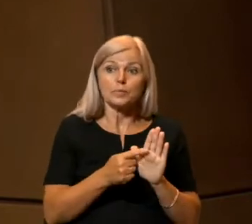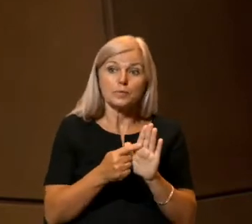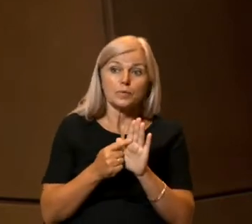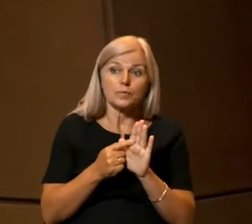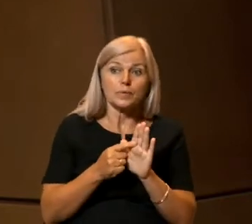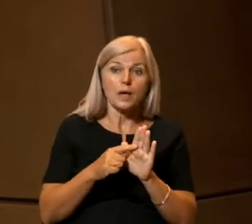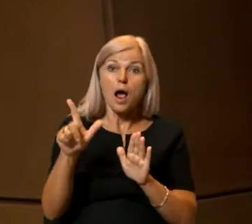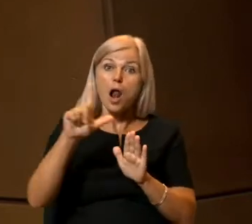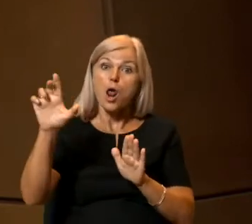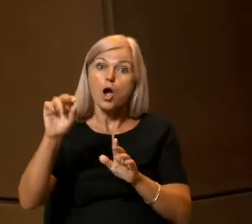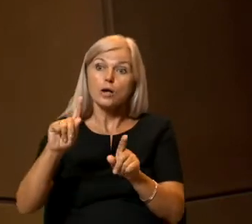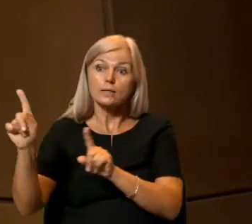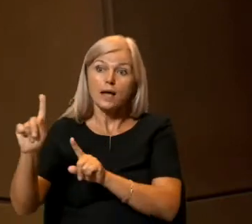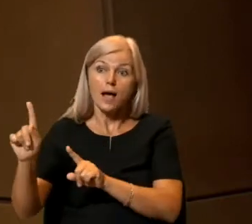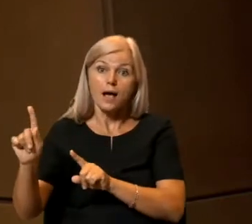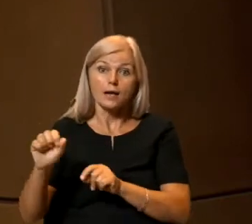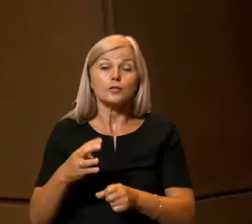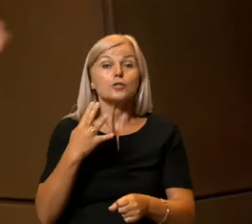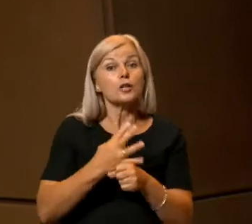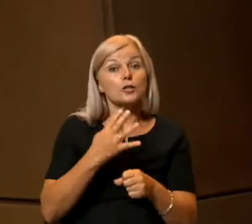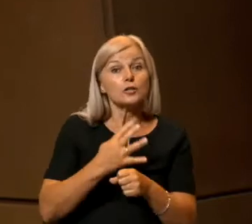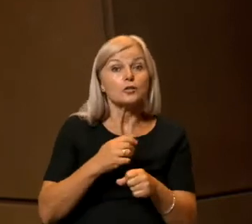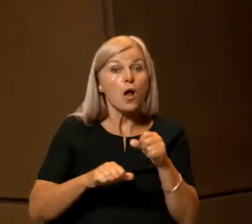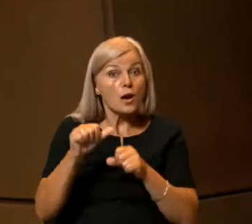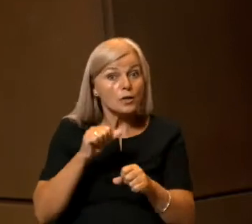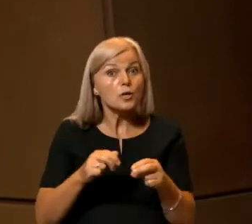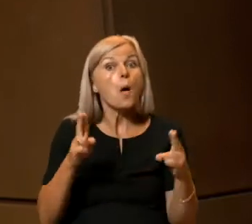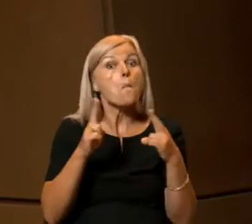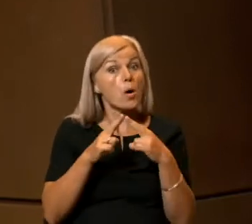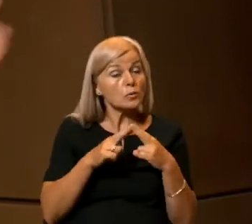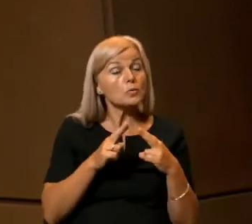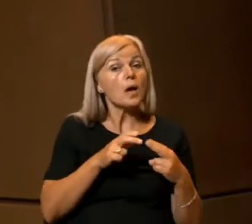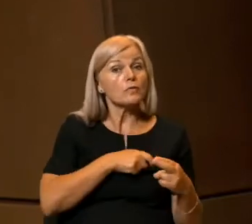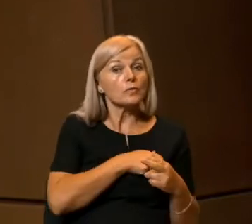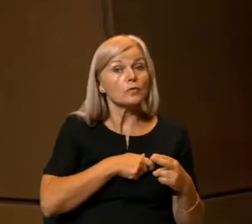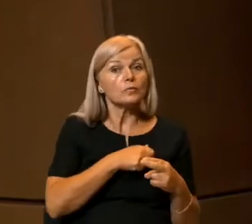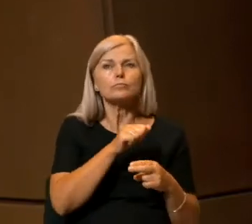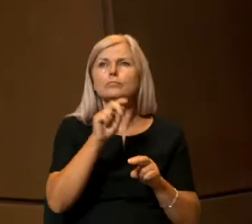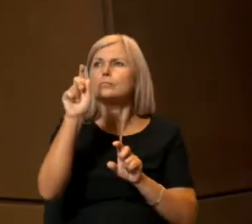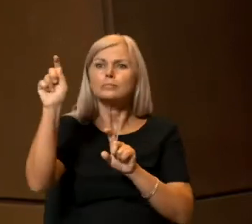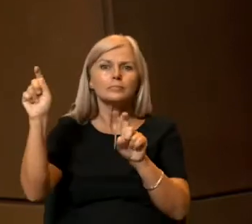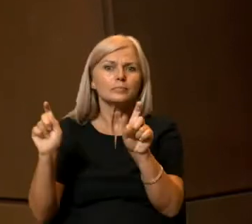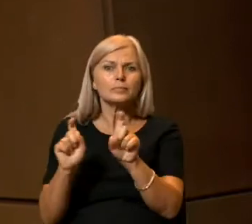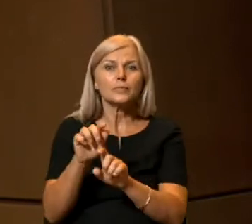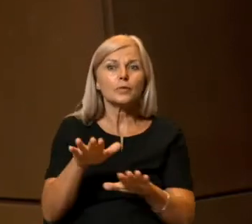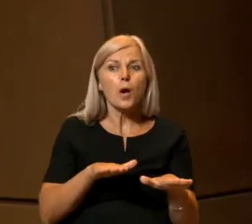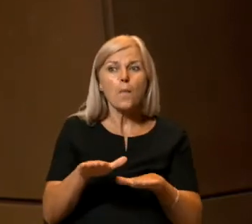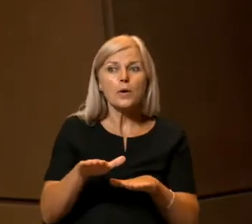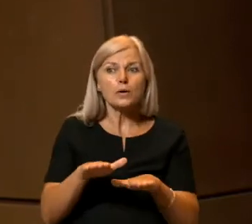logo 40-lecia porozumień sierpniowych. Mamy je tu w różnych miejscach, w kilku odsłonach.